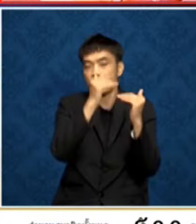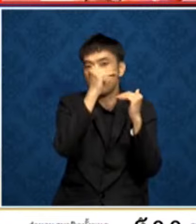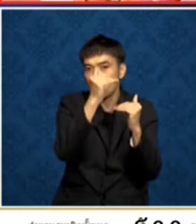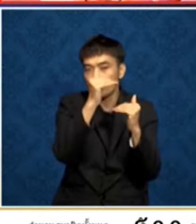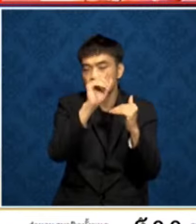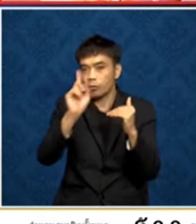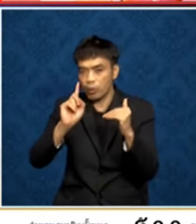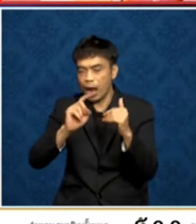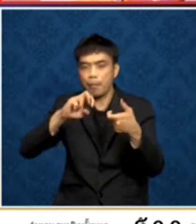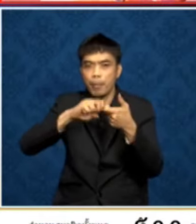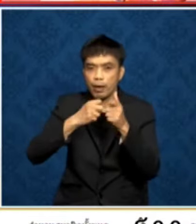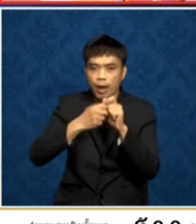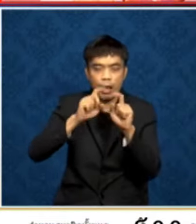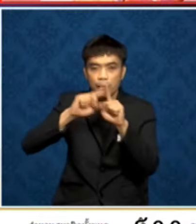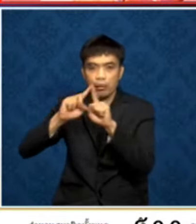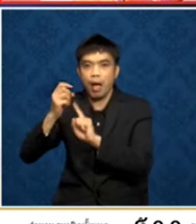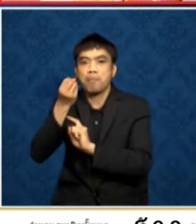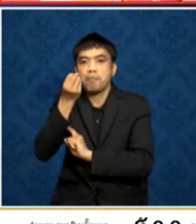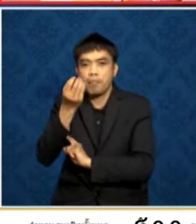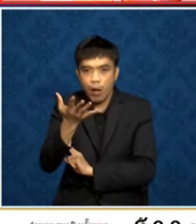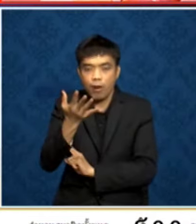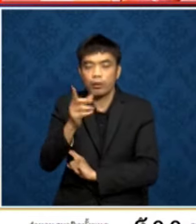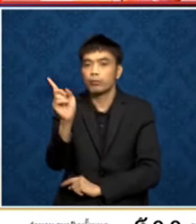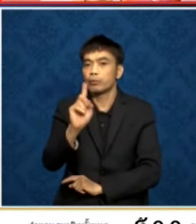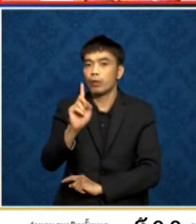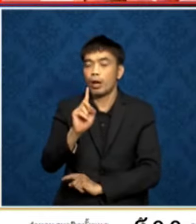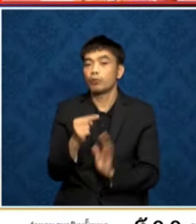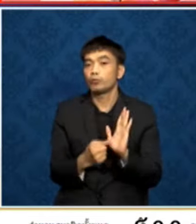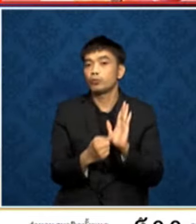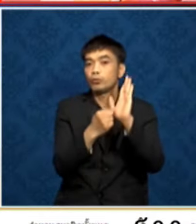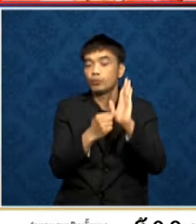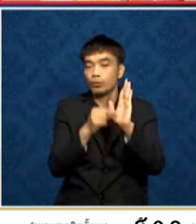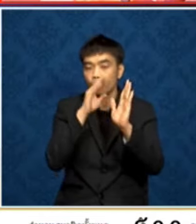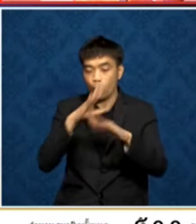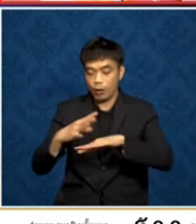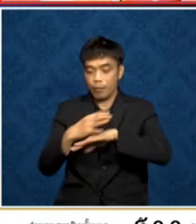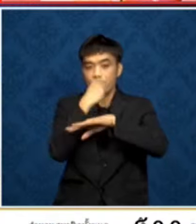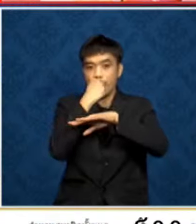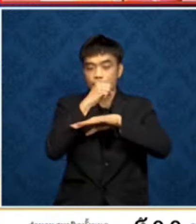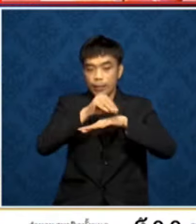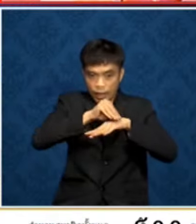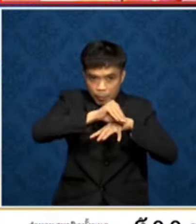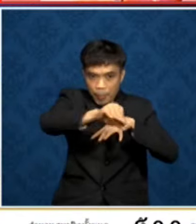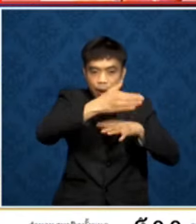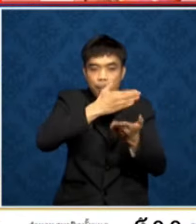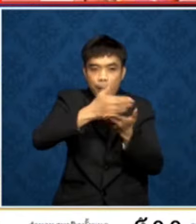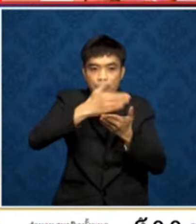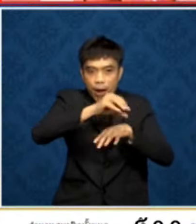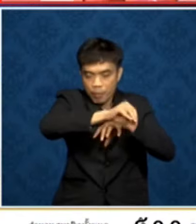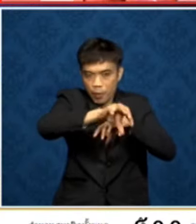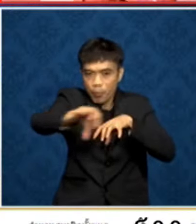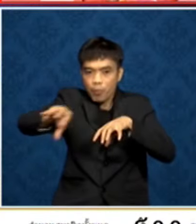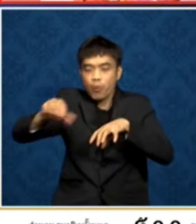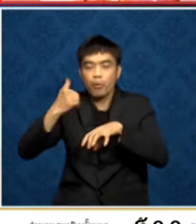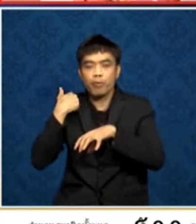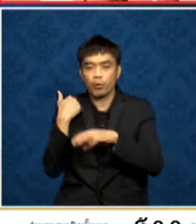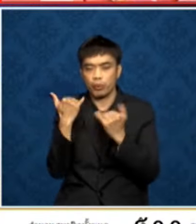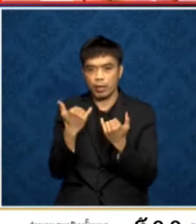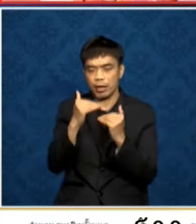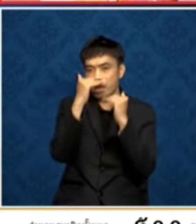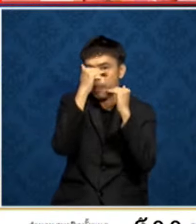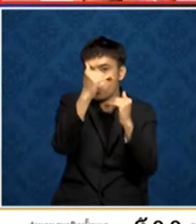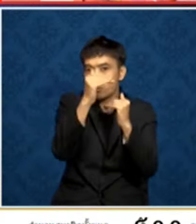ๆมากมายค่ะท่านประธานรวมไปถึงเรื่องของการกระจายอำนาจที่หลายเรื่องยังดูเหมือนจะถูกกำหนด